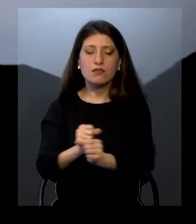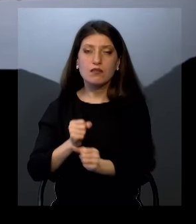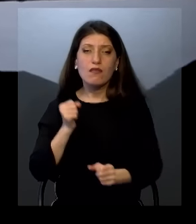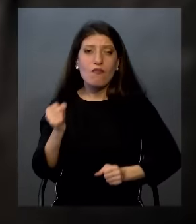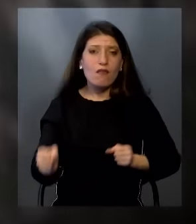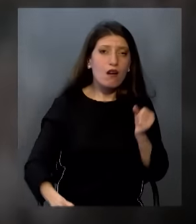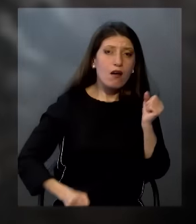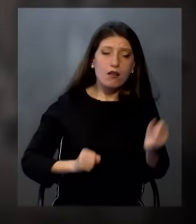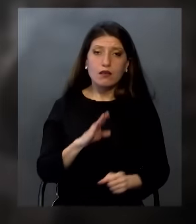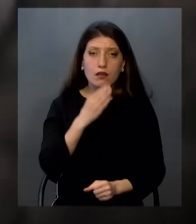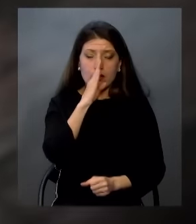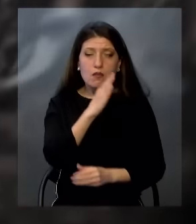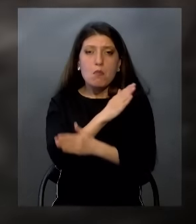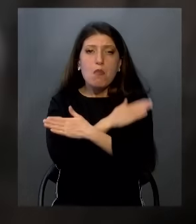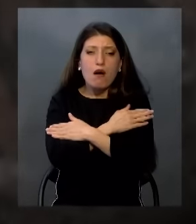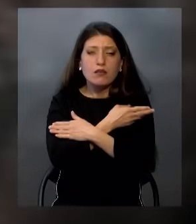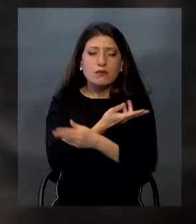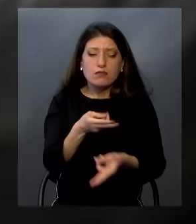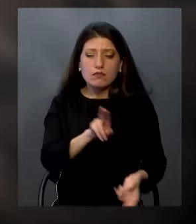Վազում եմ թշնամու դիակների կողքով։